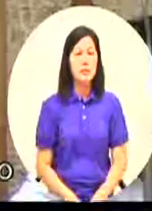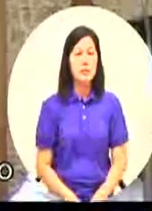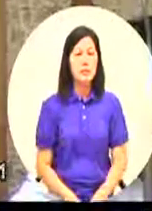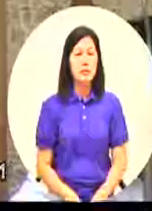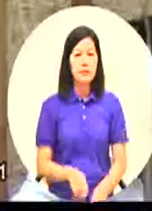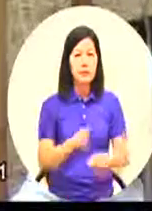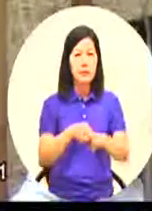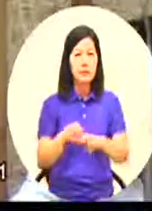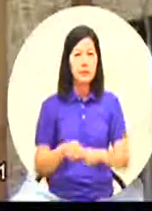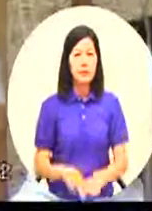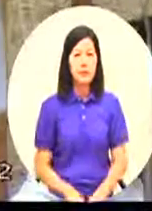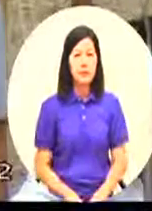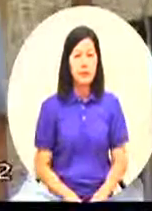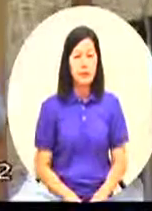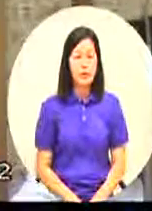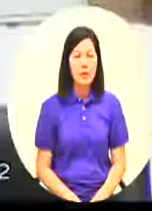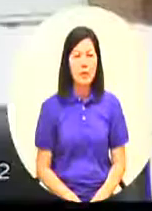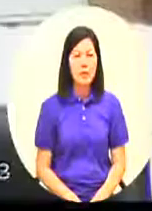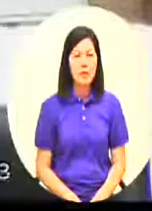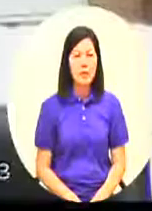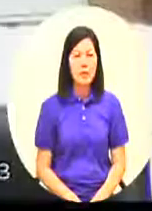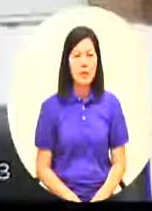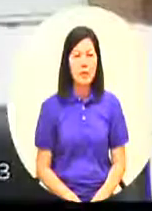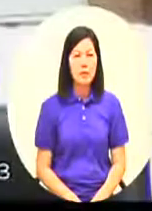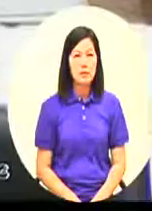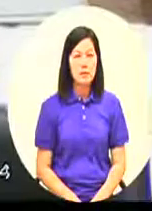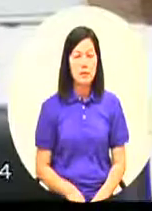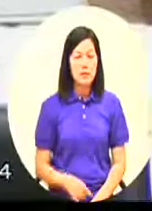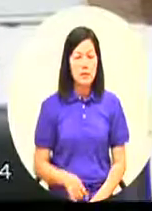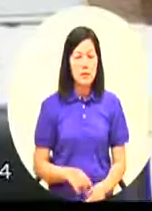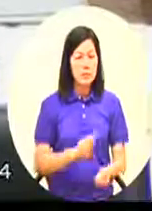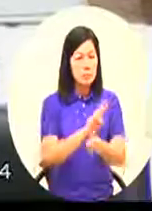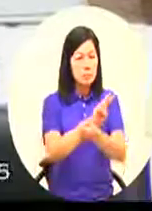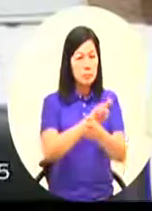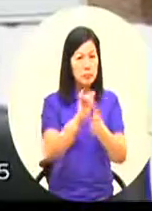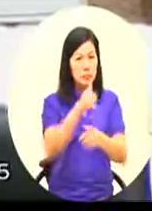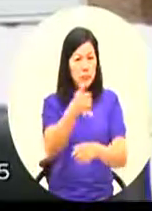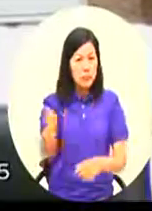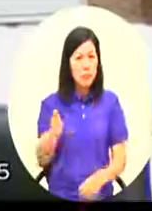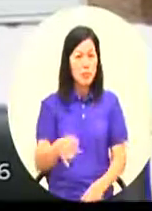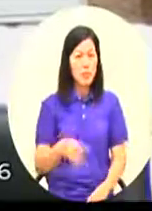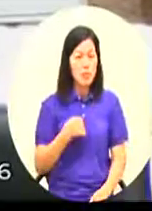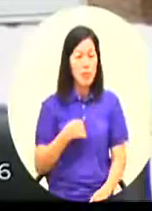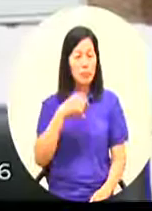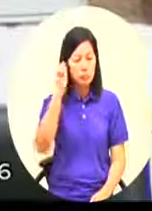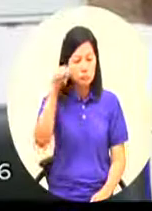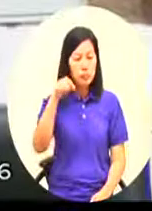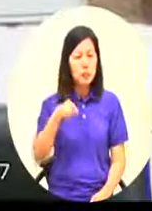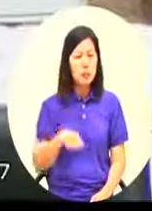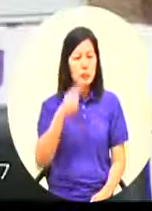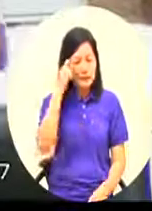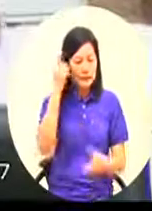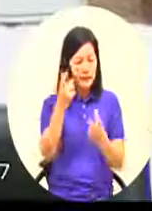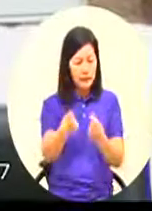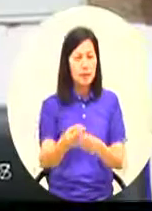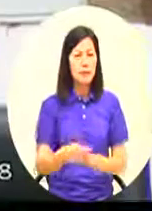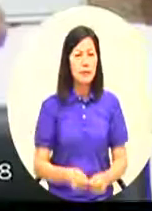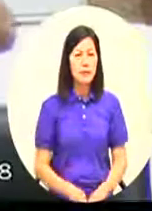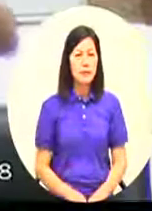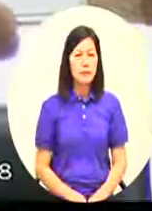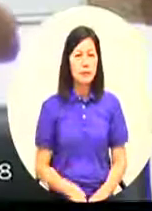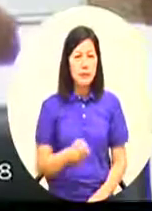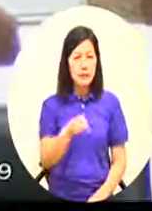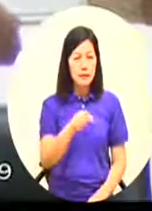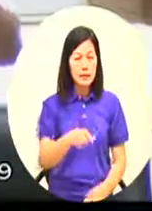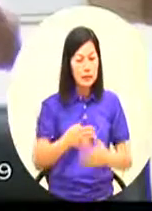请坐， 谢谢。 所以，我跟林明杰议员也同意这样的一个